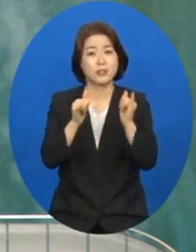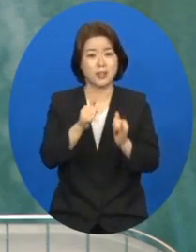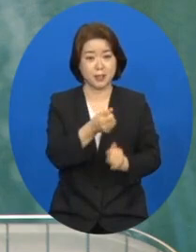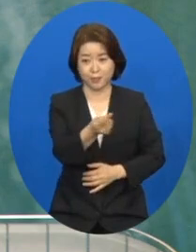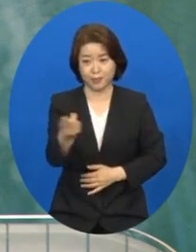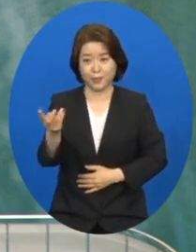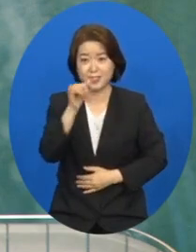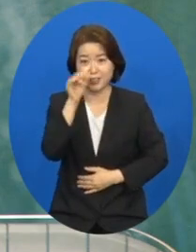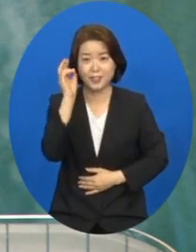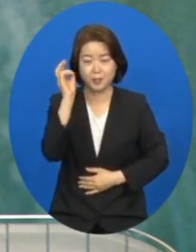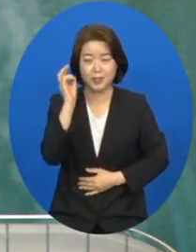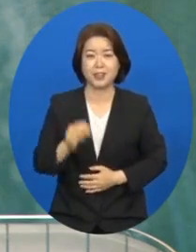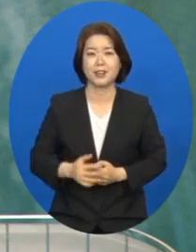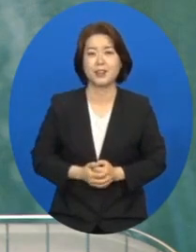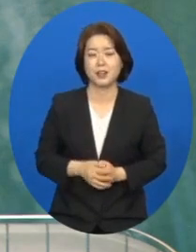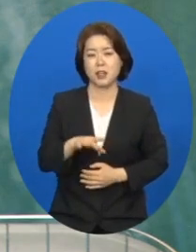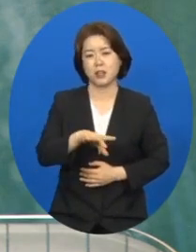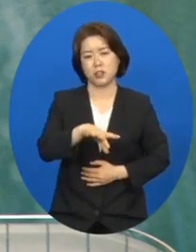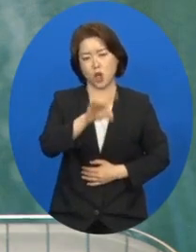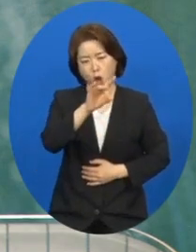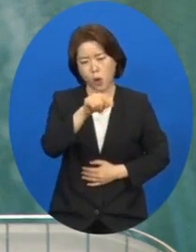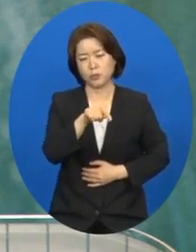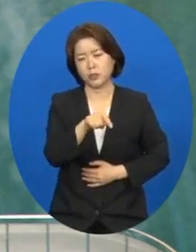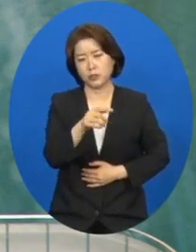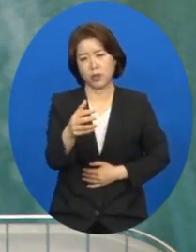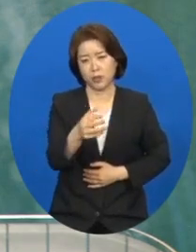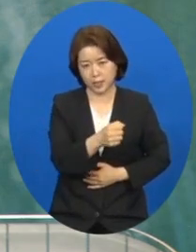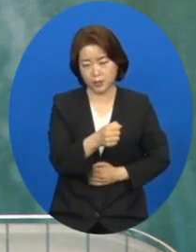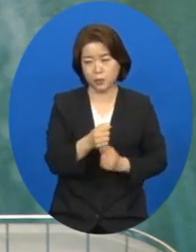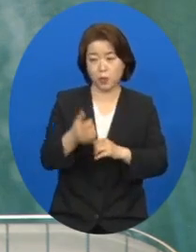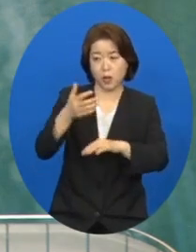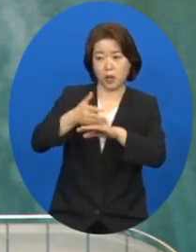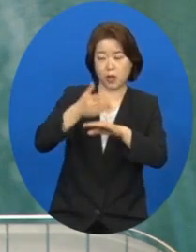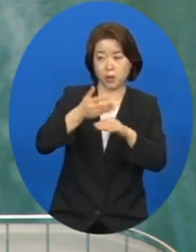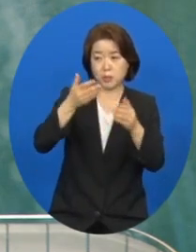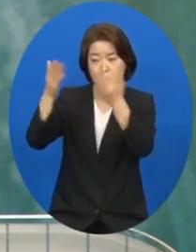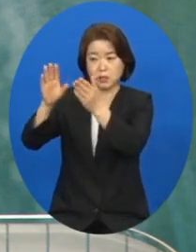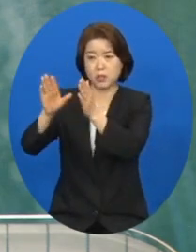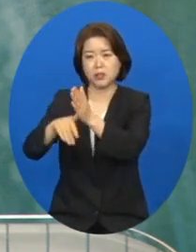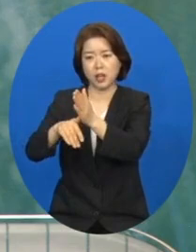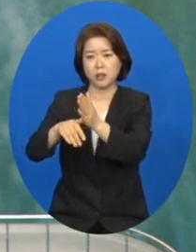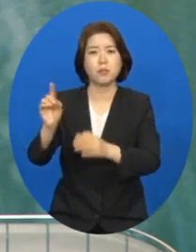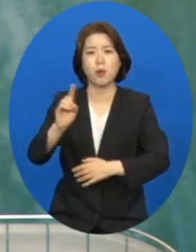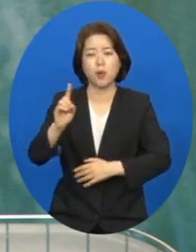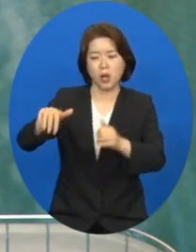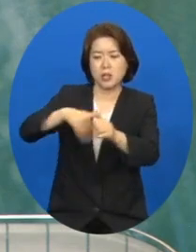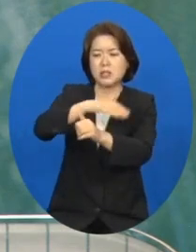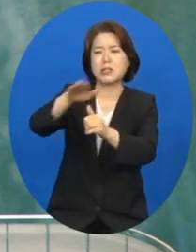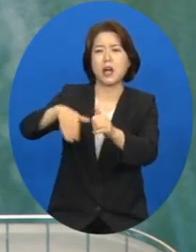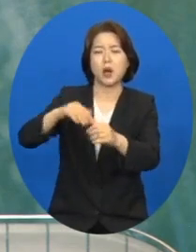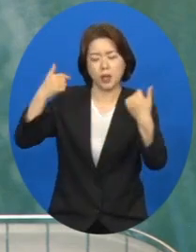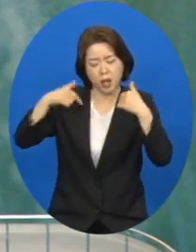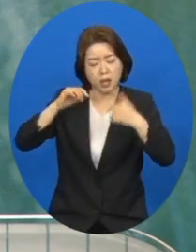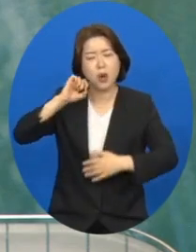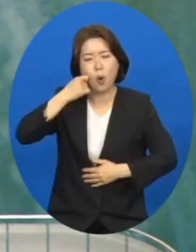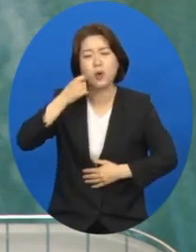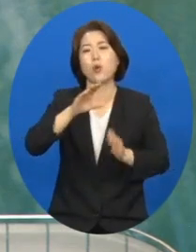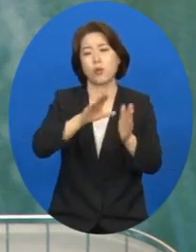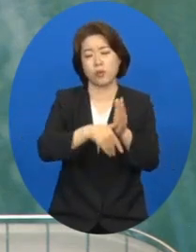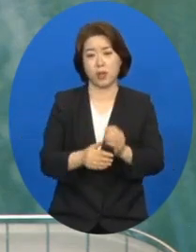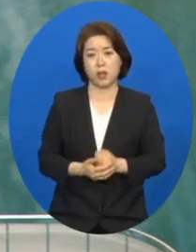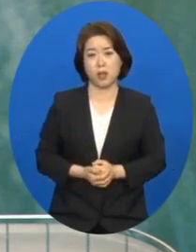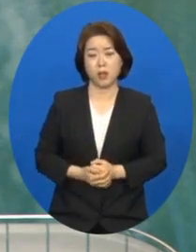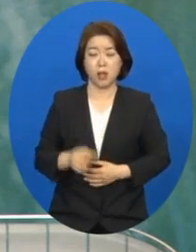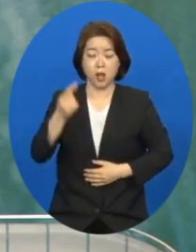겁니다. 첫 것을 가지고 감사할 때가 제일 어려운 때이거든요. 그런데 하나님께서 왜첫